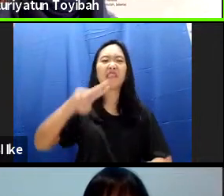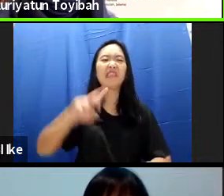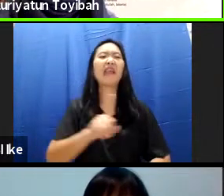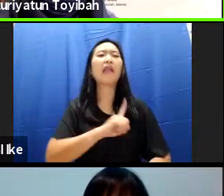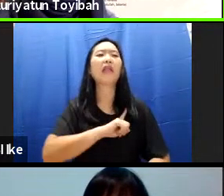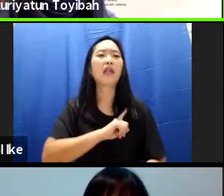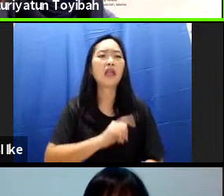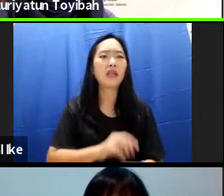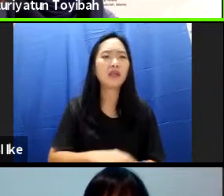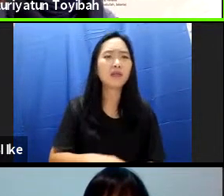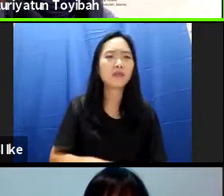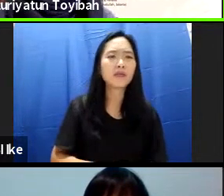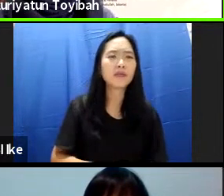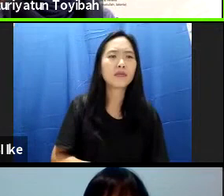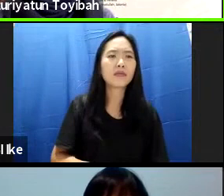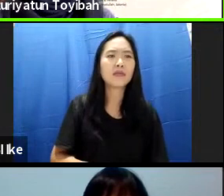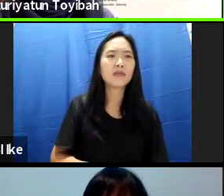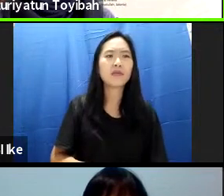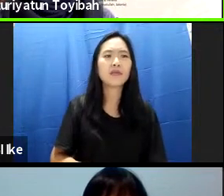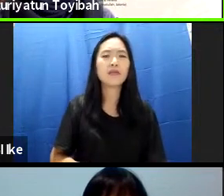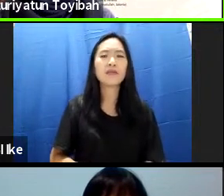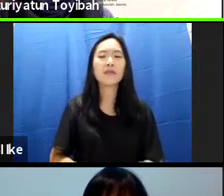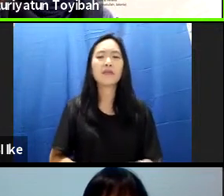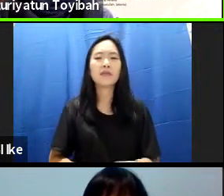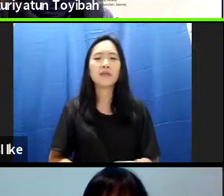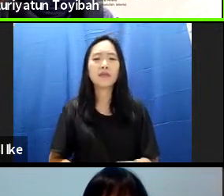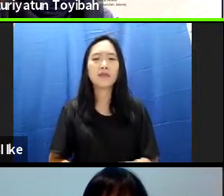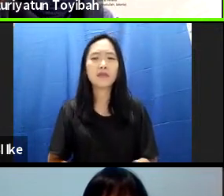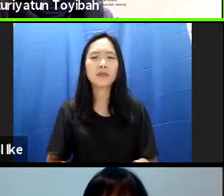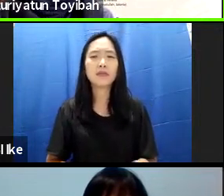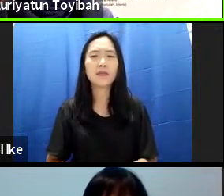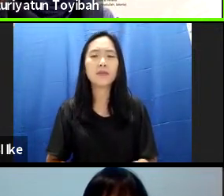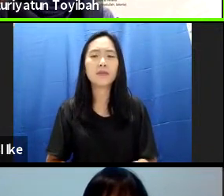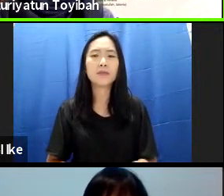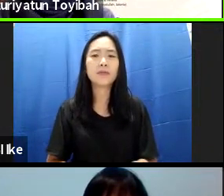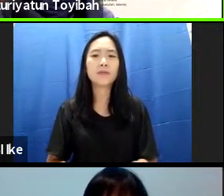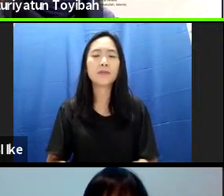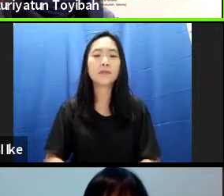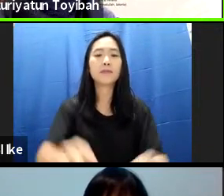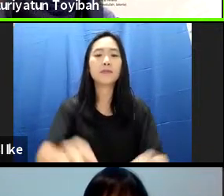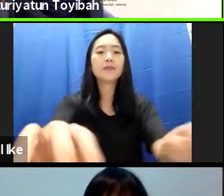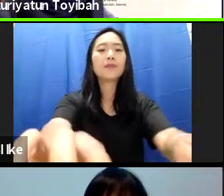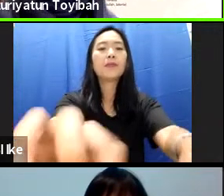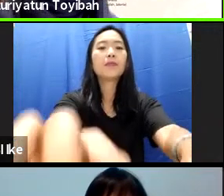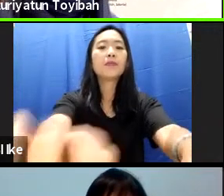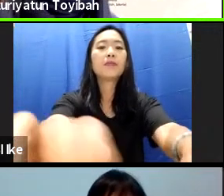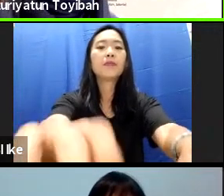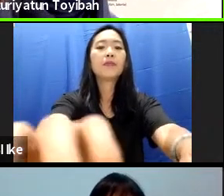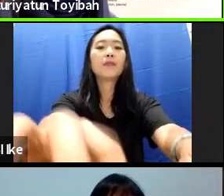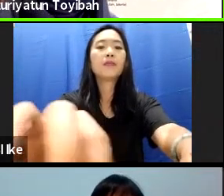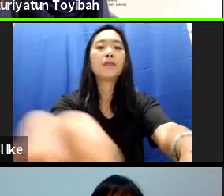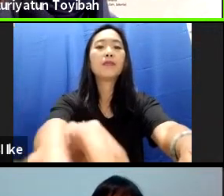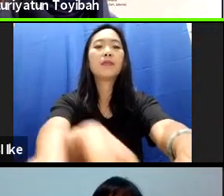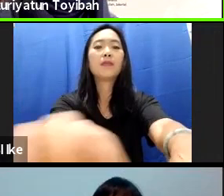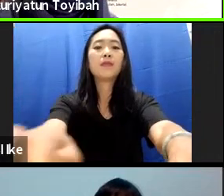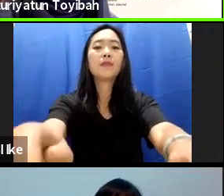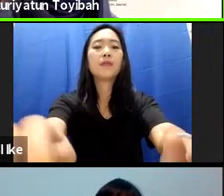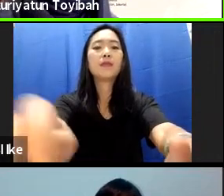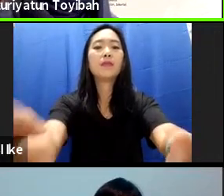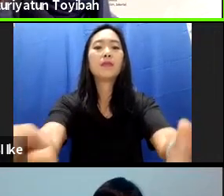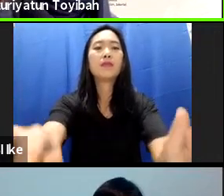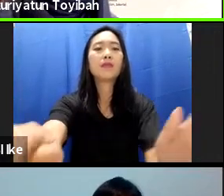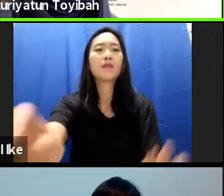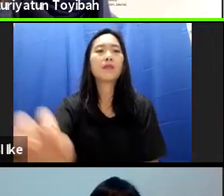tidak terlalu ini, tapi maksudnya di grup-grup misalnya grup WA ya masih ada juga sih yang